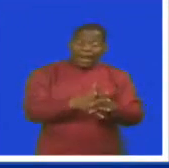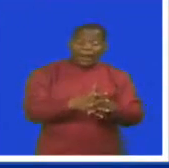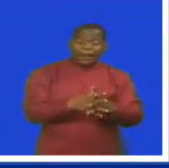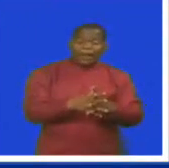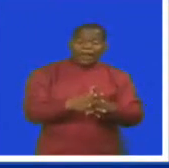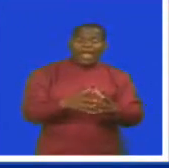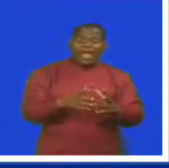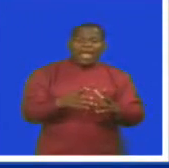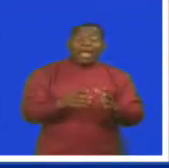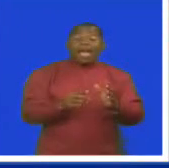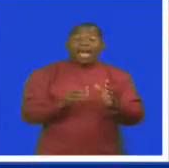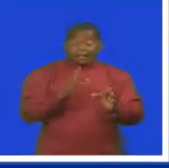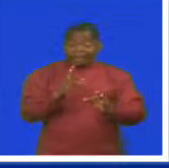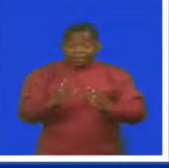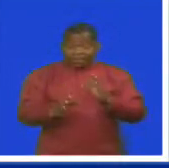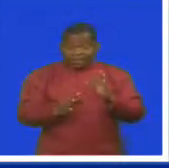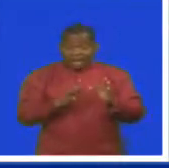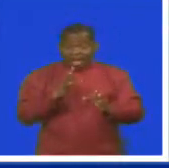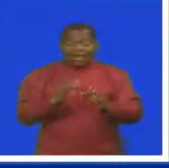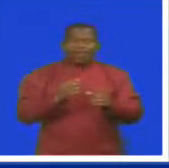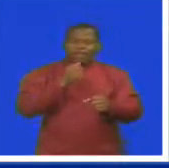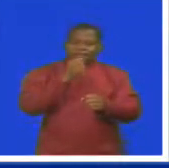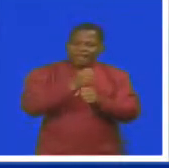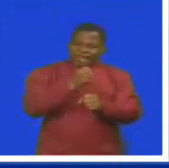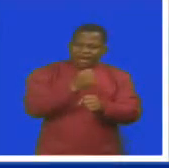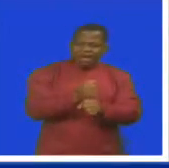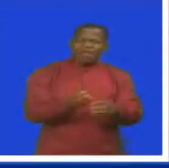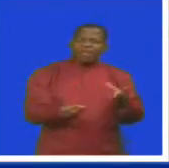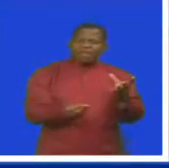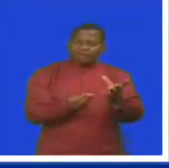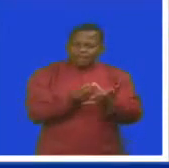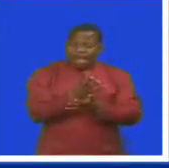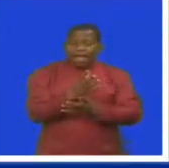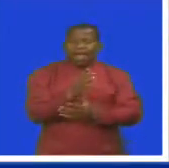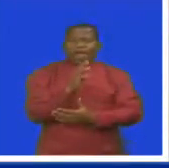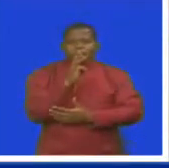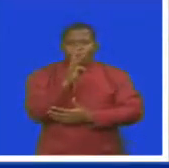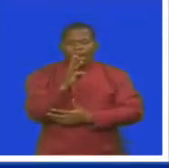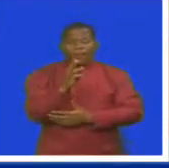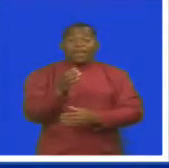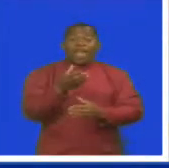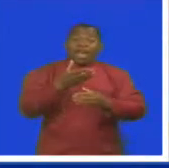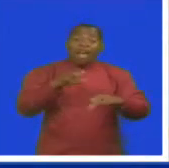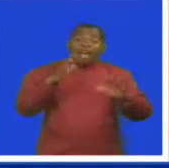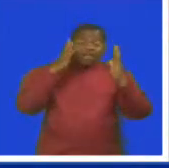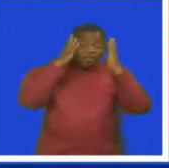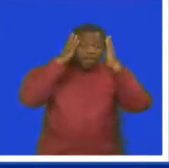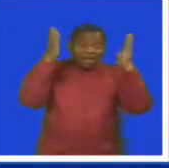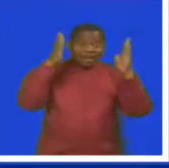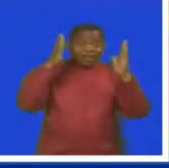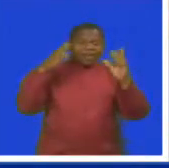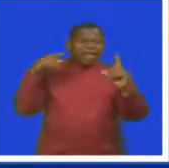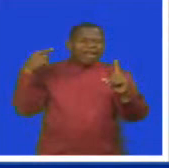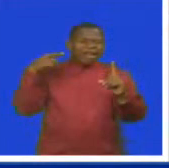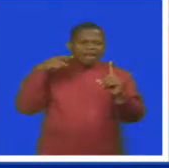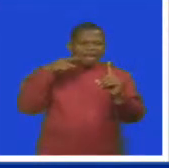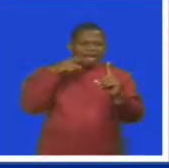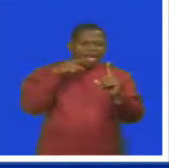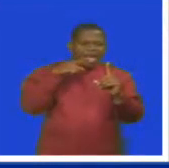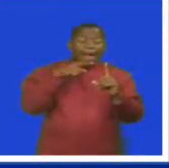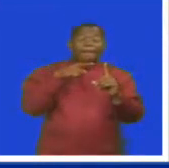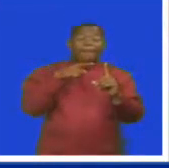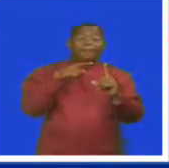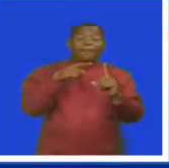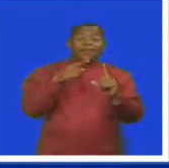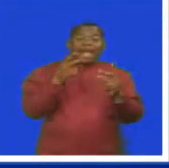sevele imisebenzi yenfuthuko itawucala kanti-ke live lakangwane njengoba liphokophele kufinyelela kulamanye emavela